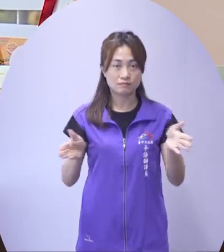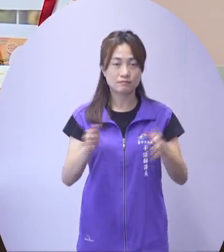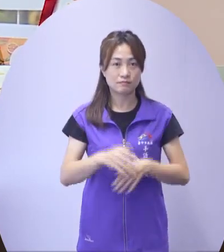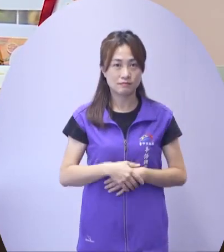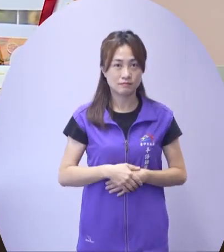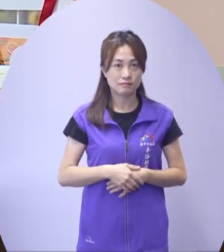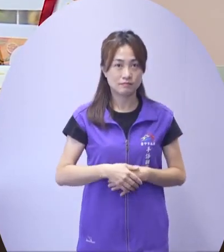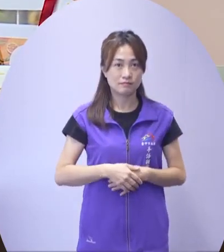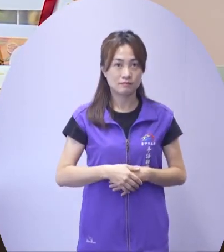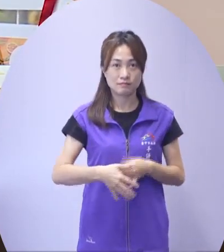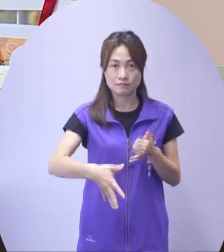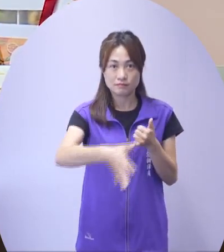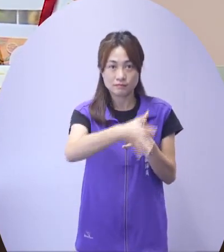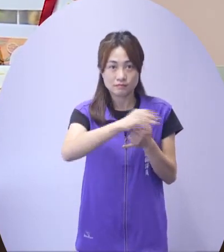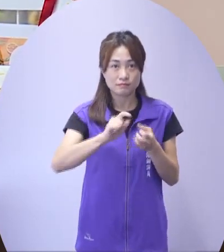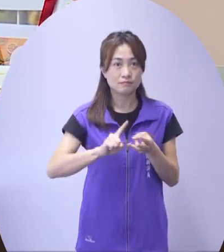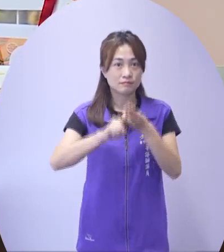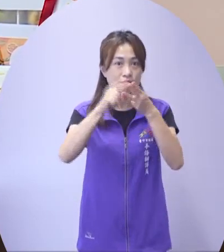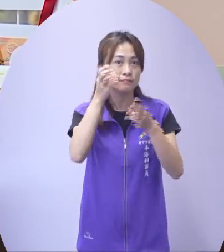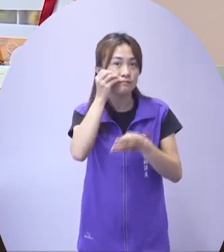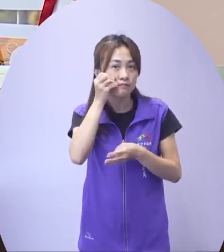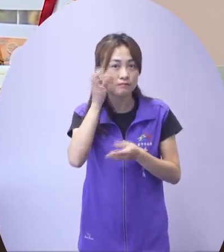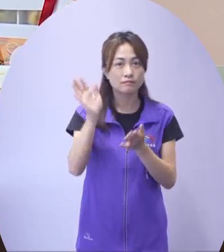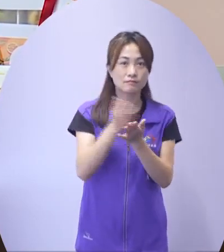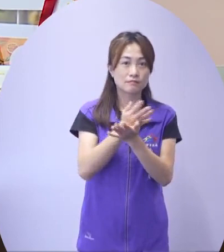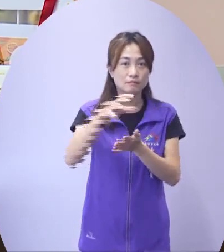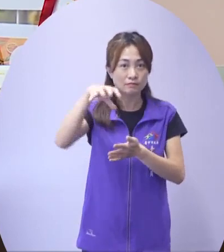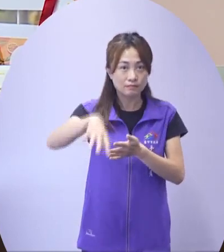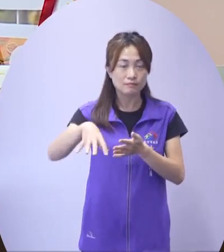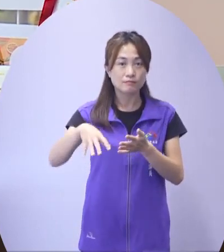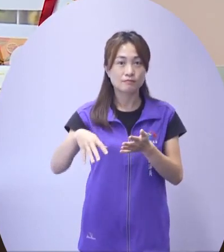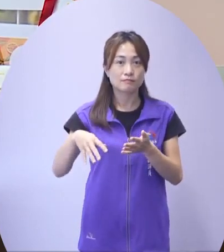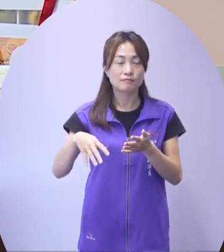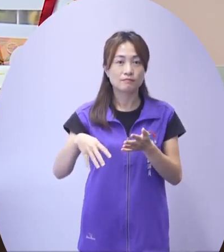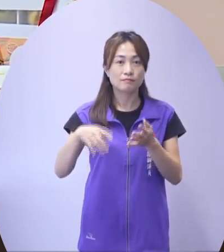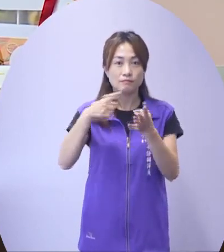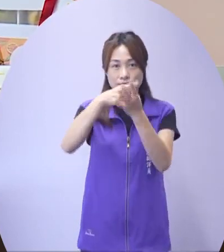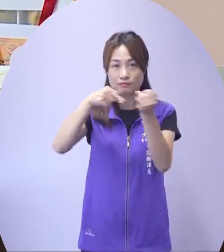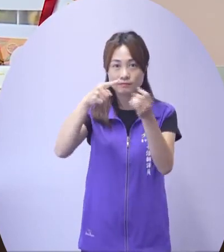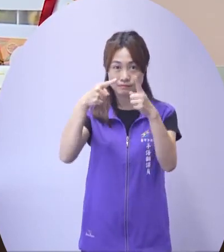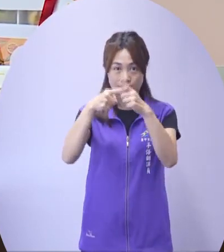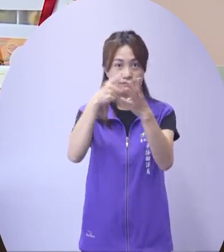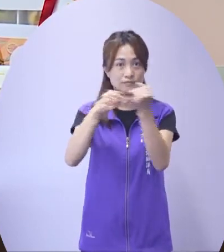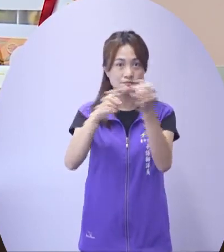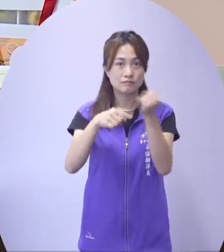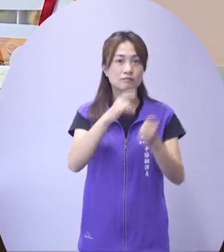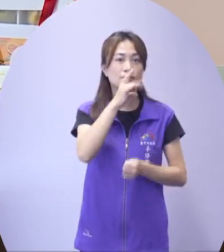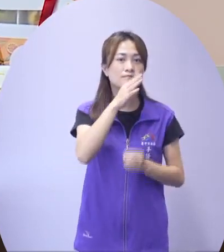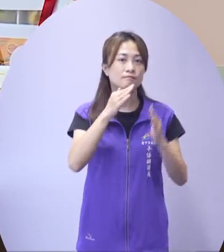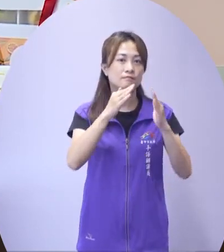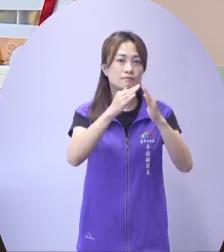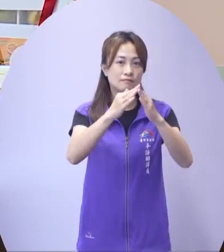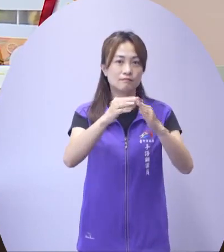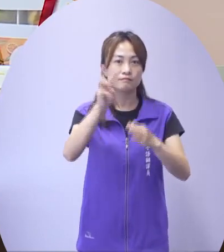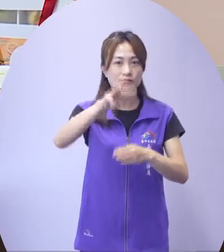这个全国主要的观光游憩区的游客人数，台中市的游客人数是